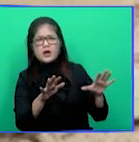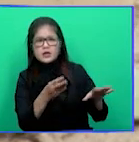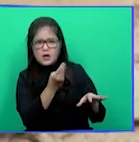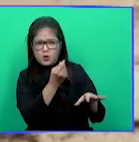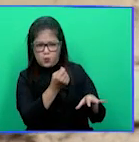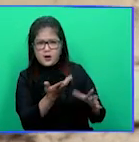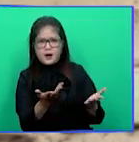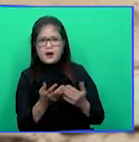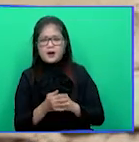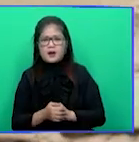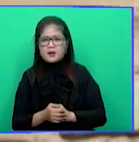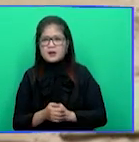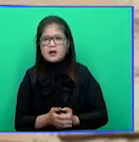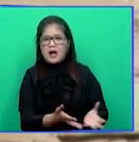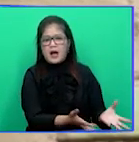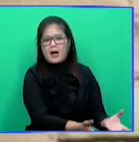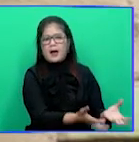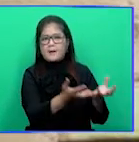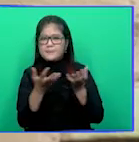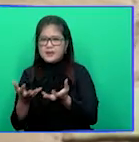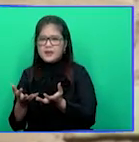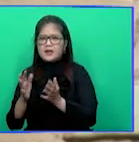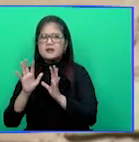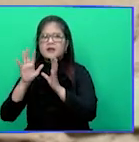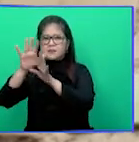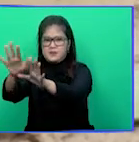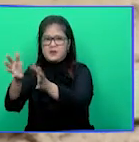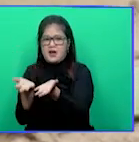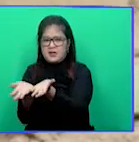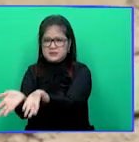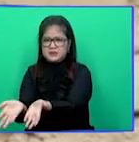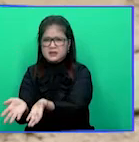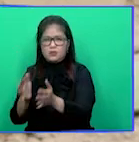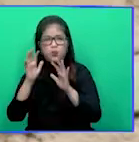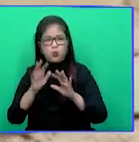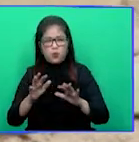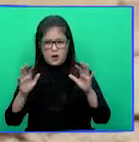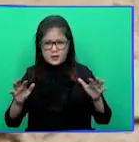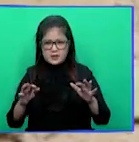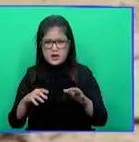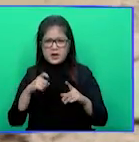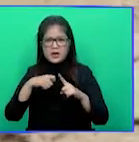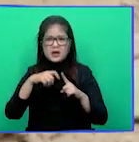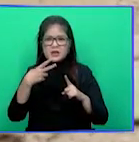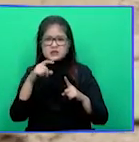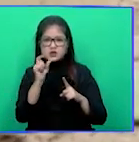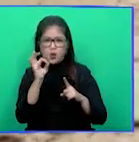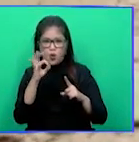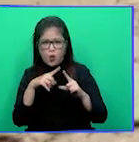ditaruh di depan sini, di depan. Itu udah banyak kecoanya, duitnya udah